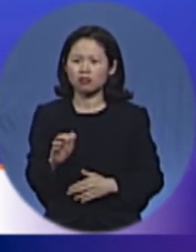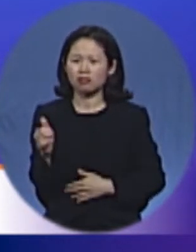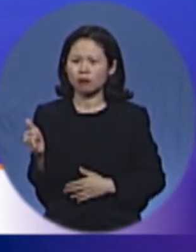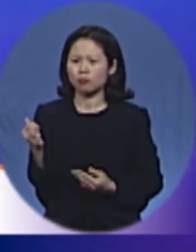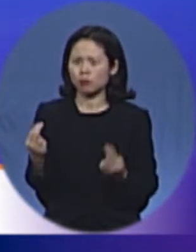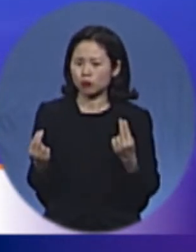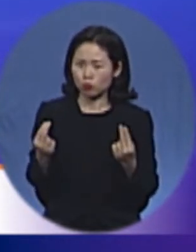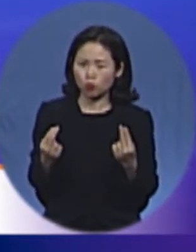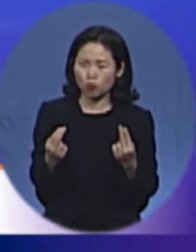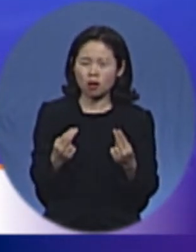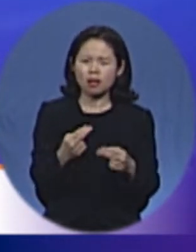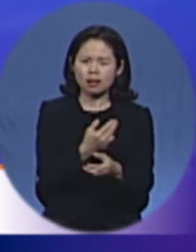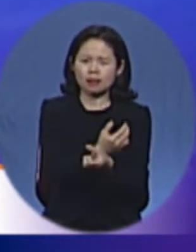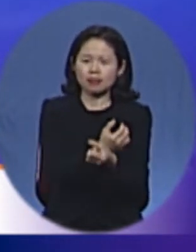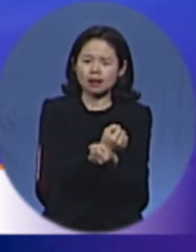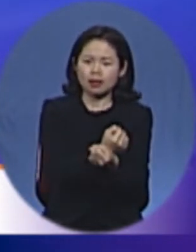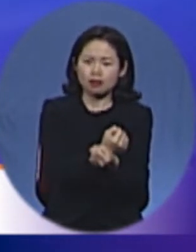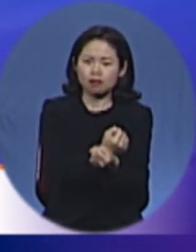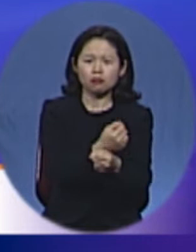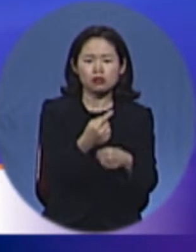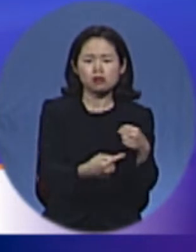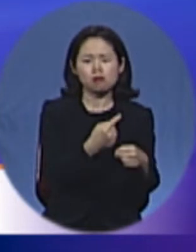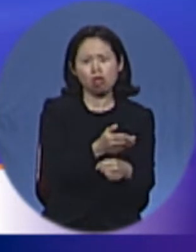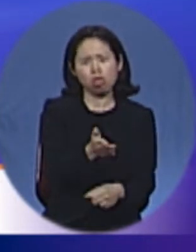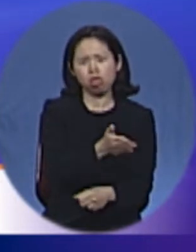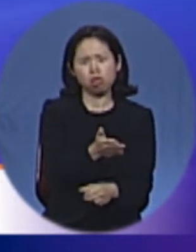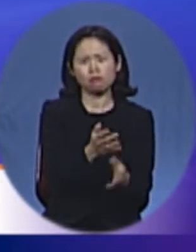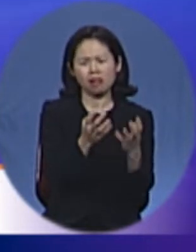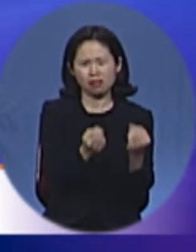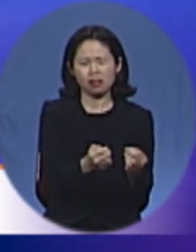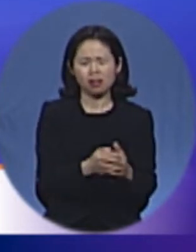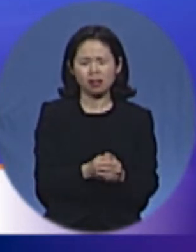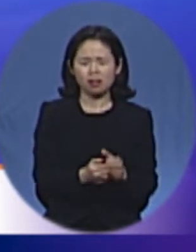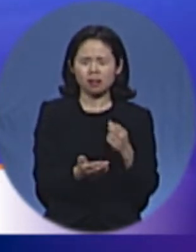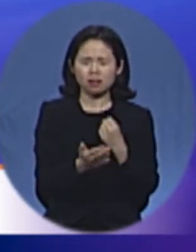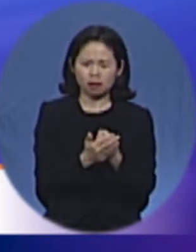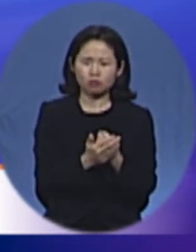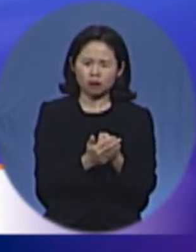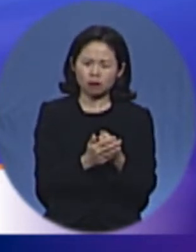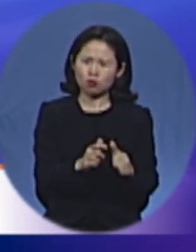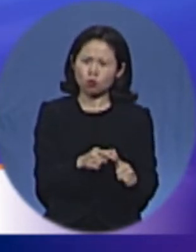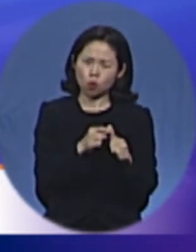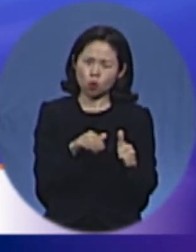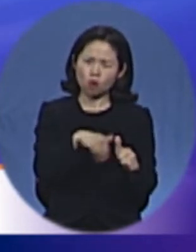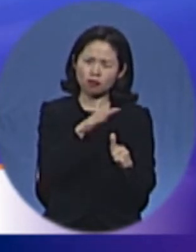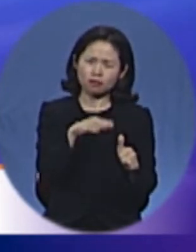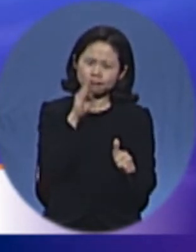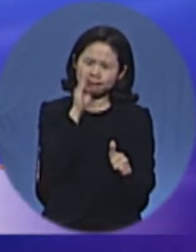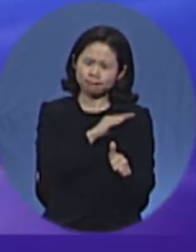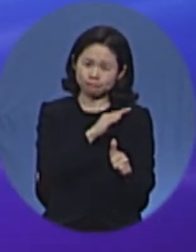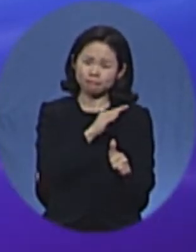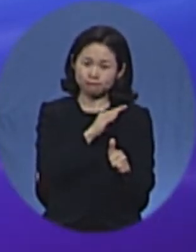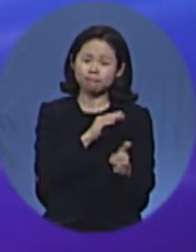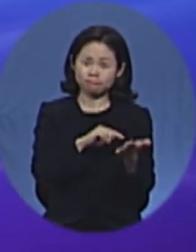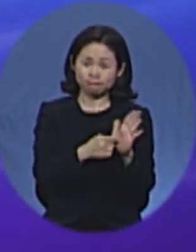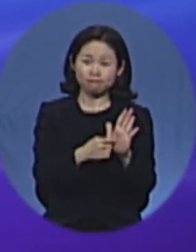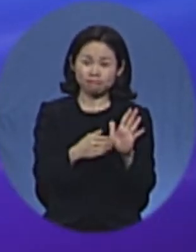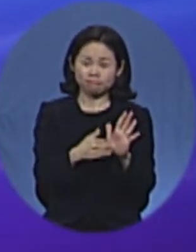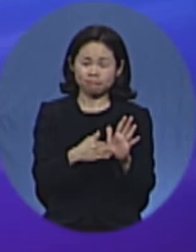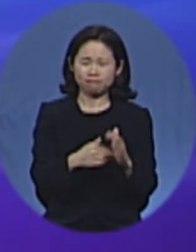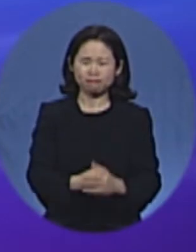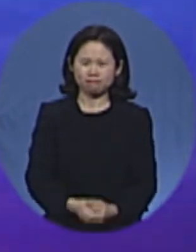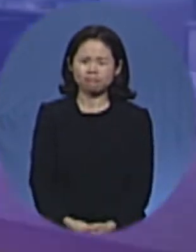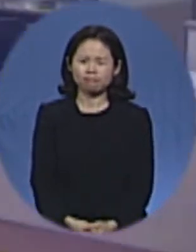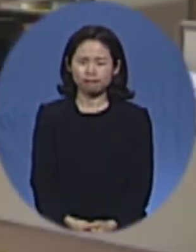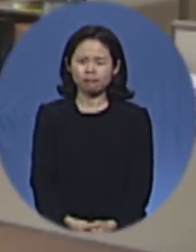기간이 1년 미만인 근로자의 비중이 높아서 이 고용의 질은 이 떨어지는 것으로 드러났습니다.